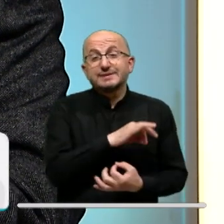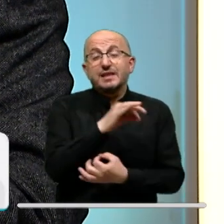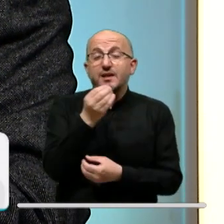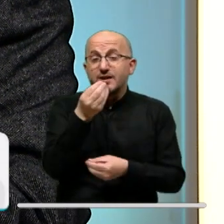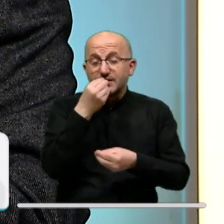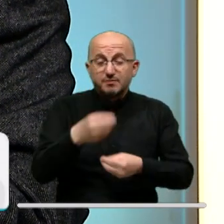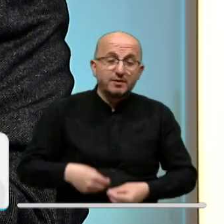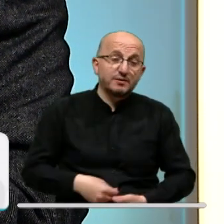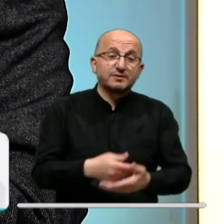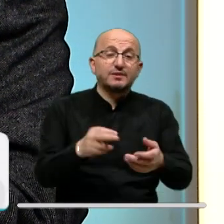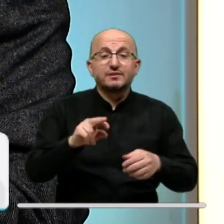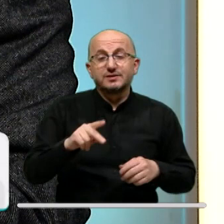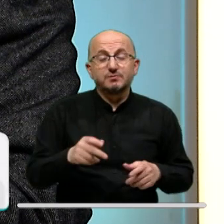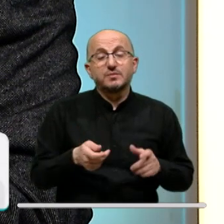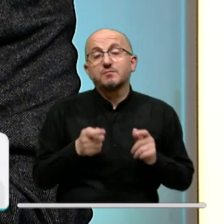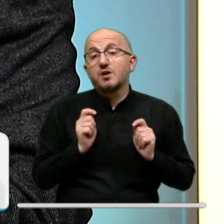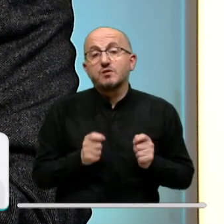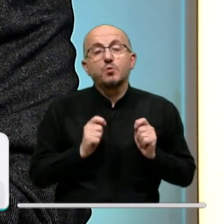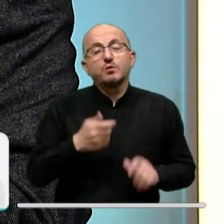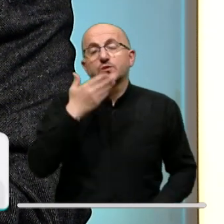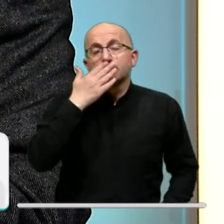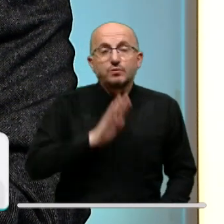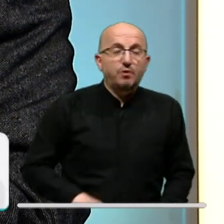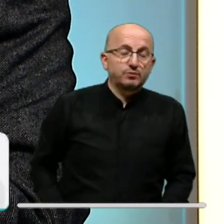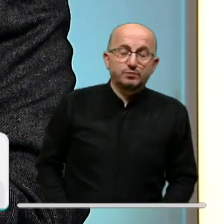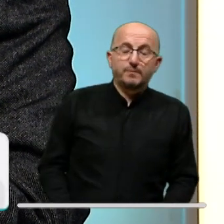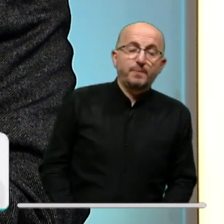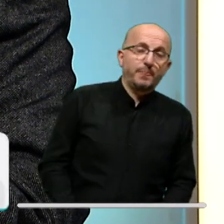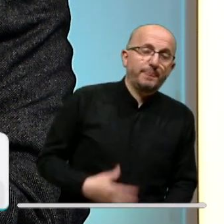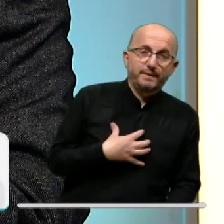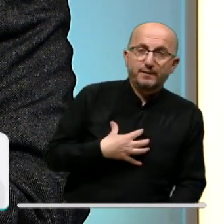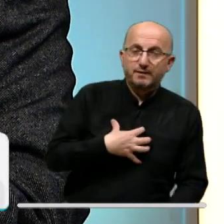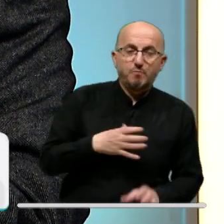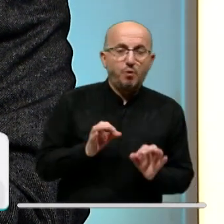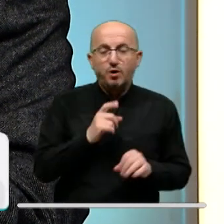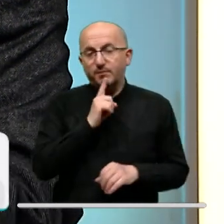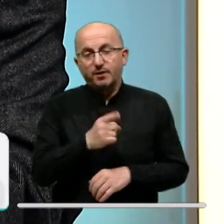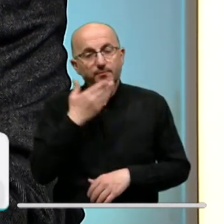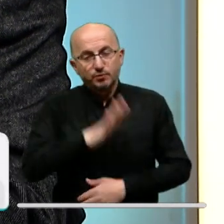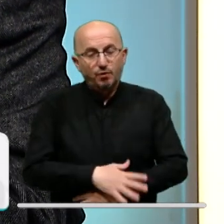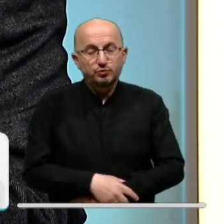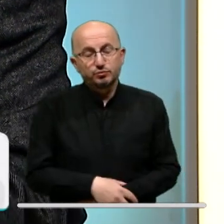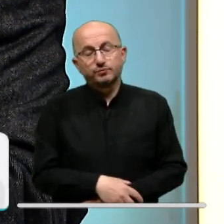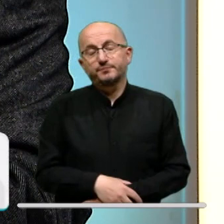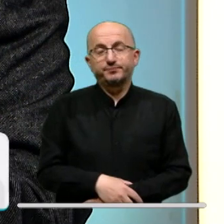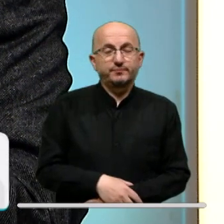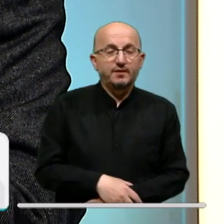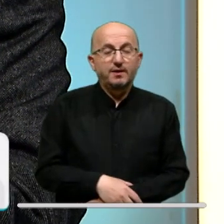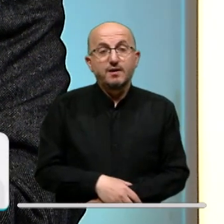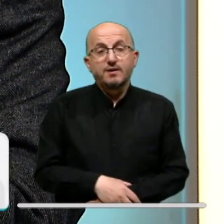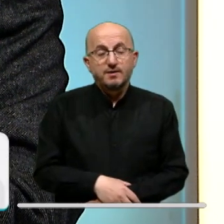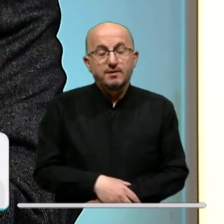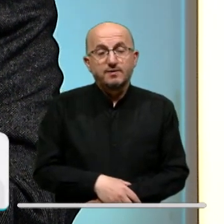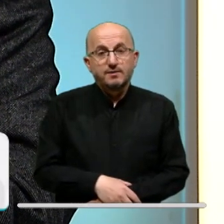ikramda bulunma gibi bir durumunuz Eee yoktur dinin böyle bir emri de yoktur tam tersi bir